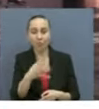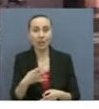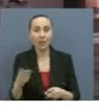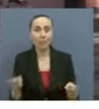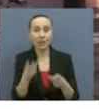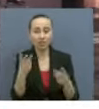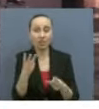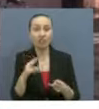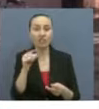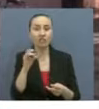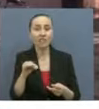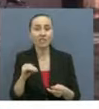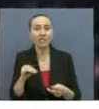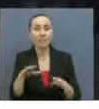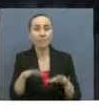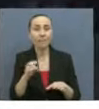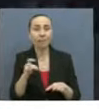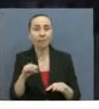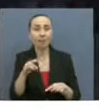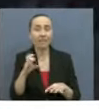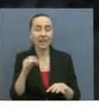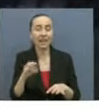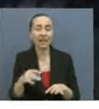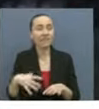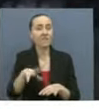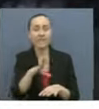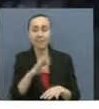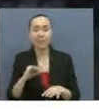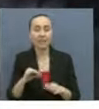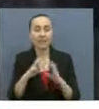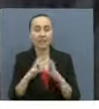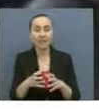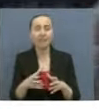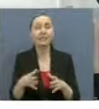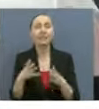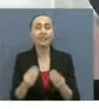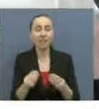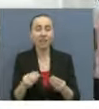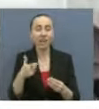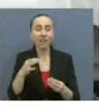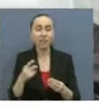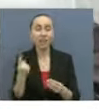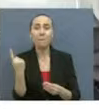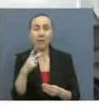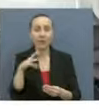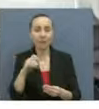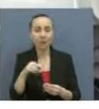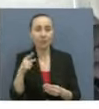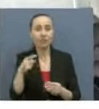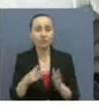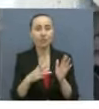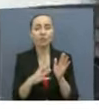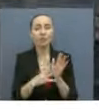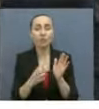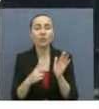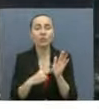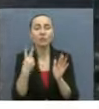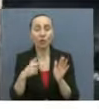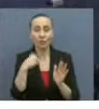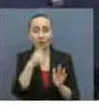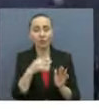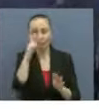микрорайоне Сарыарка. Спасибо. Всемирный день гражданской обороны был учрежден 1 марта 1972 года.